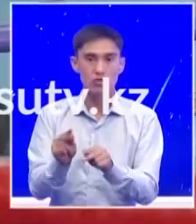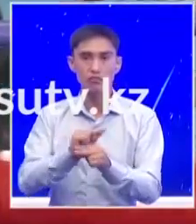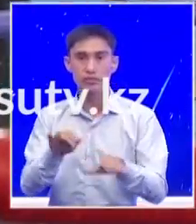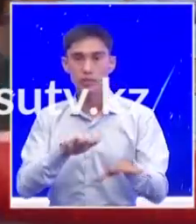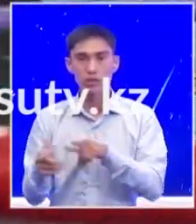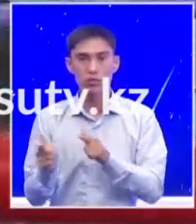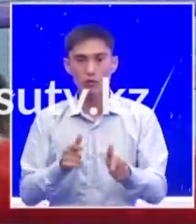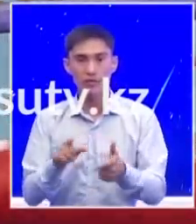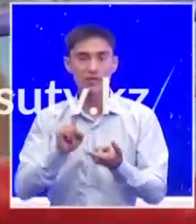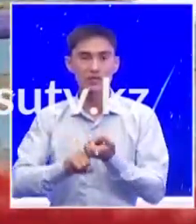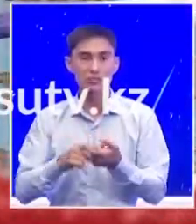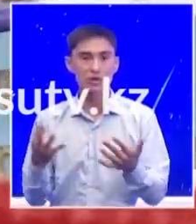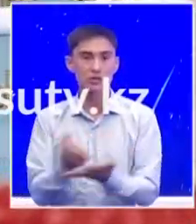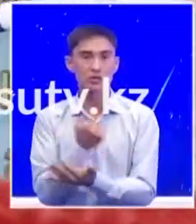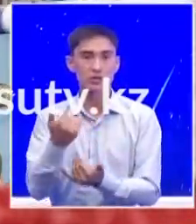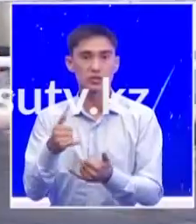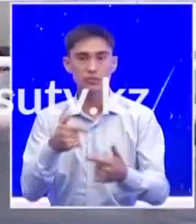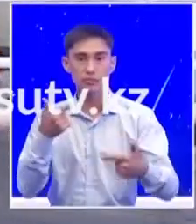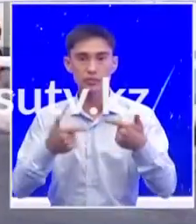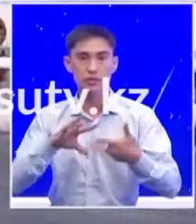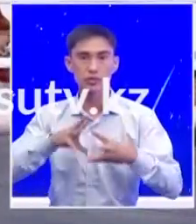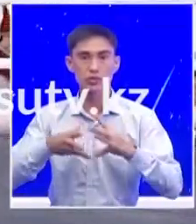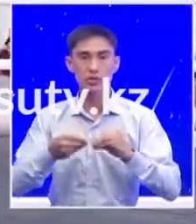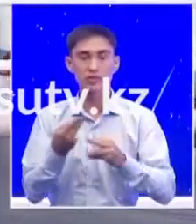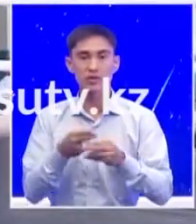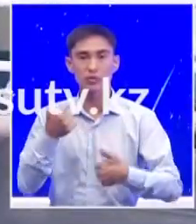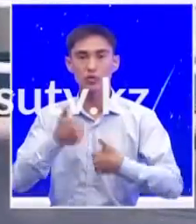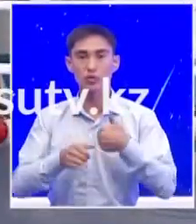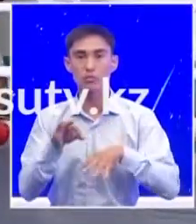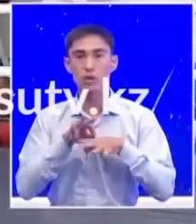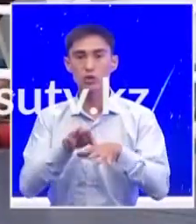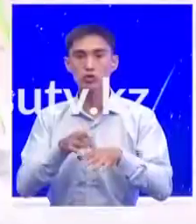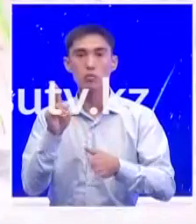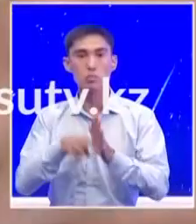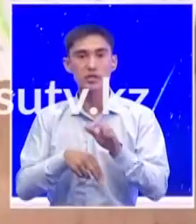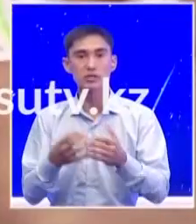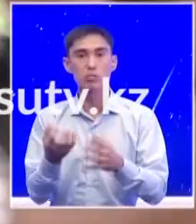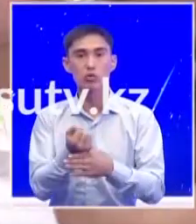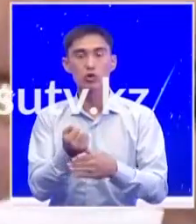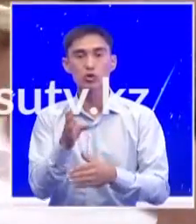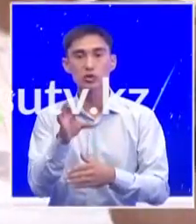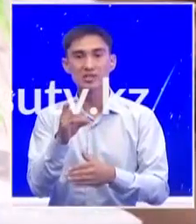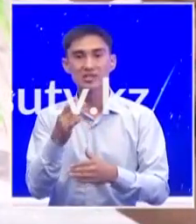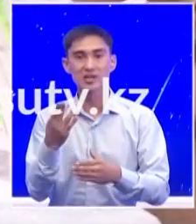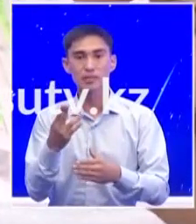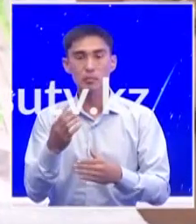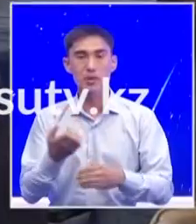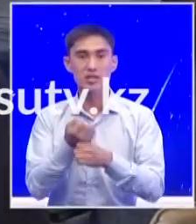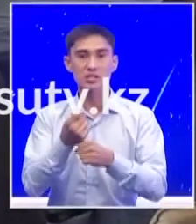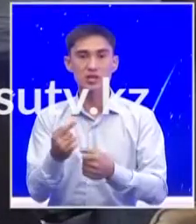в зависимости от достигнутых их подопечными результатов. Этот турнир прошел при спонсорской поддержке Федерации бокса города